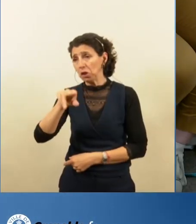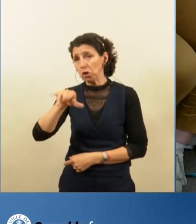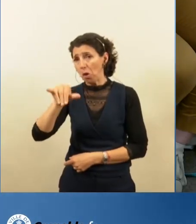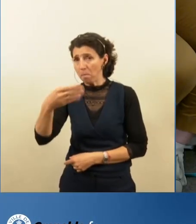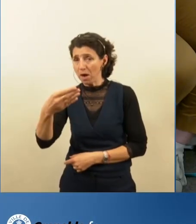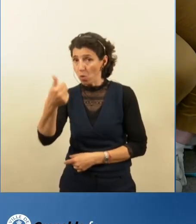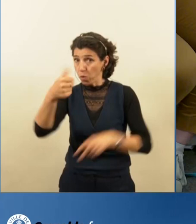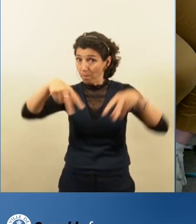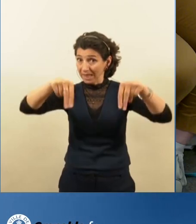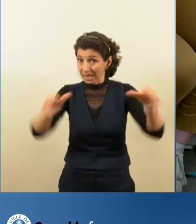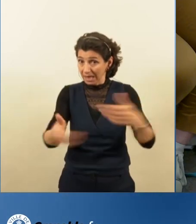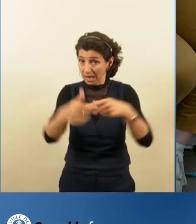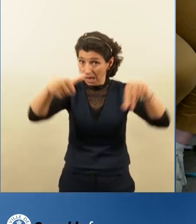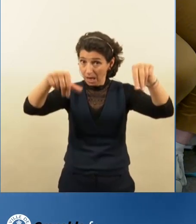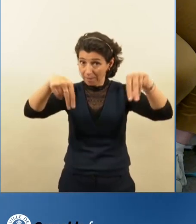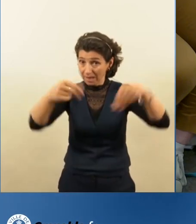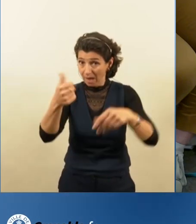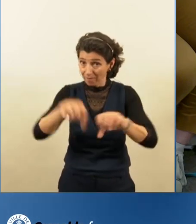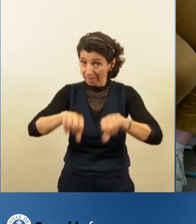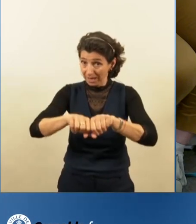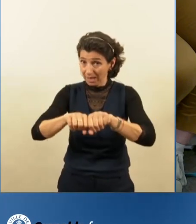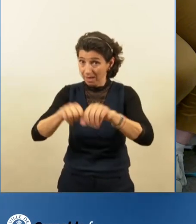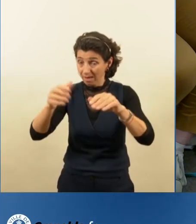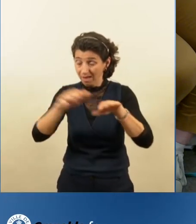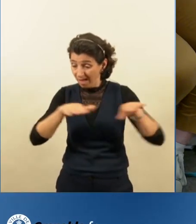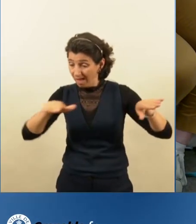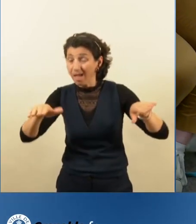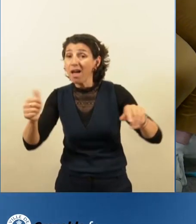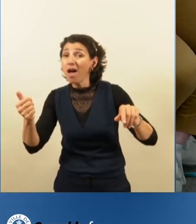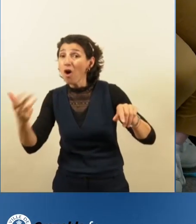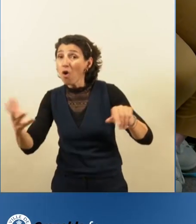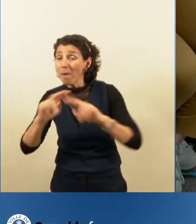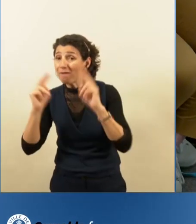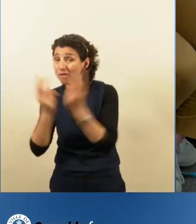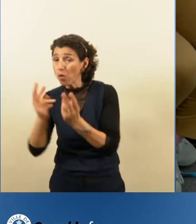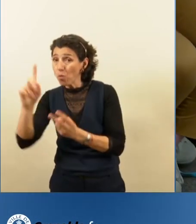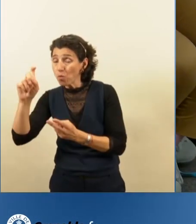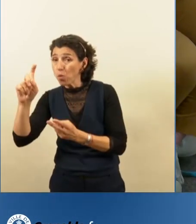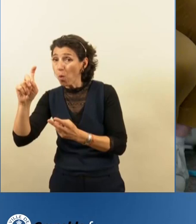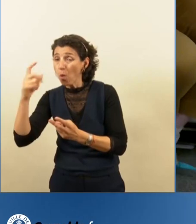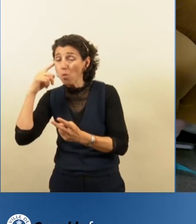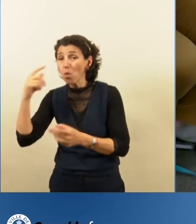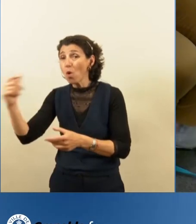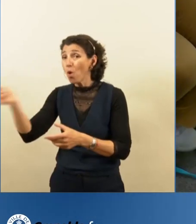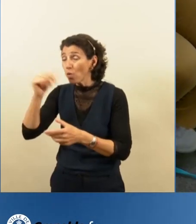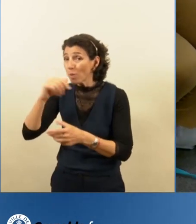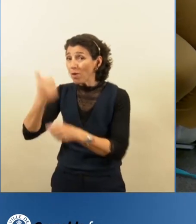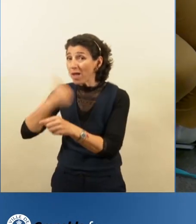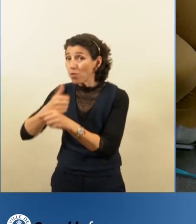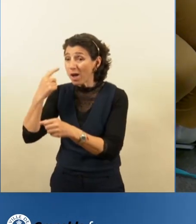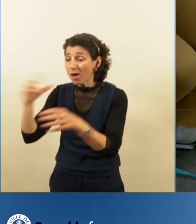utiliser le volume d'eau total en consommation annuelle de 500